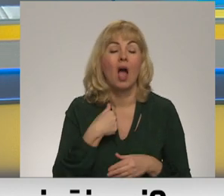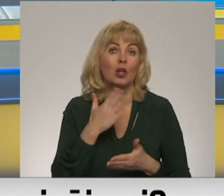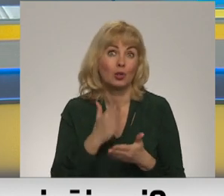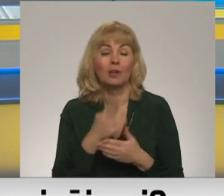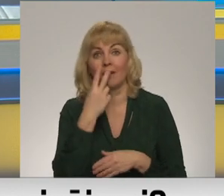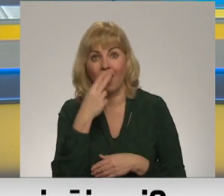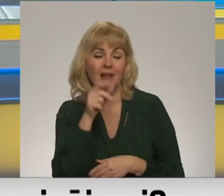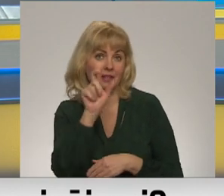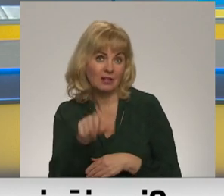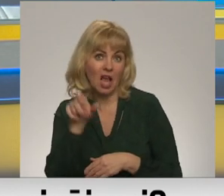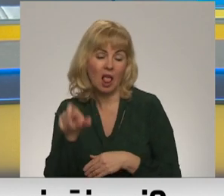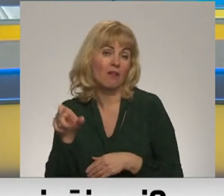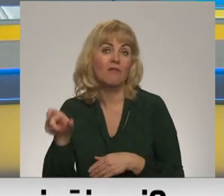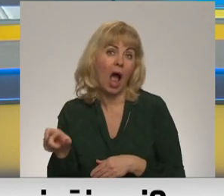redzu, ka